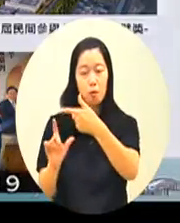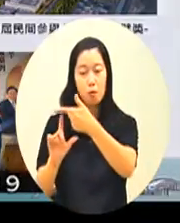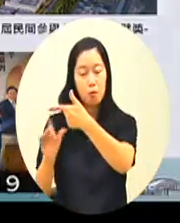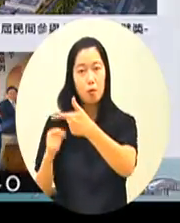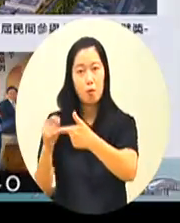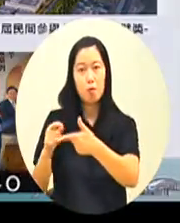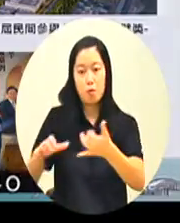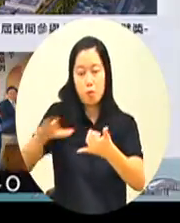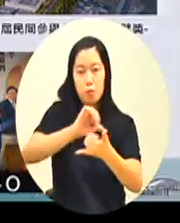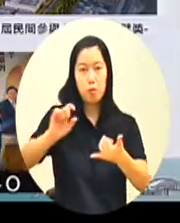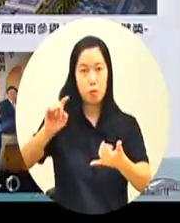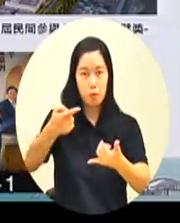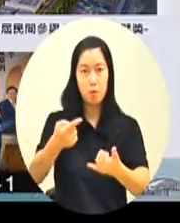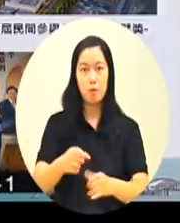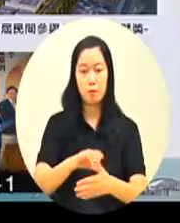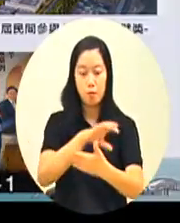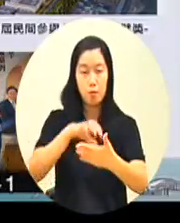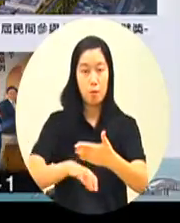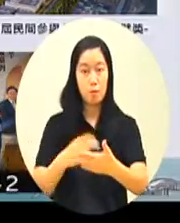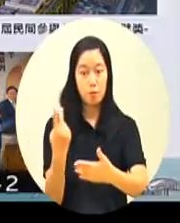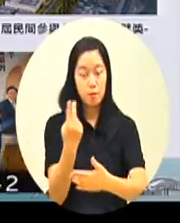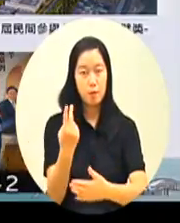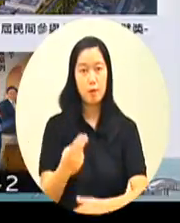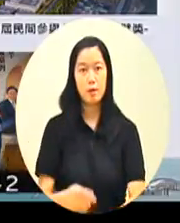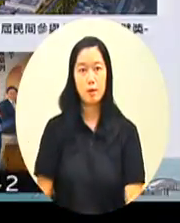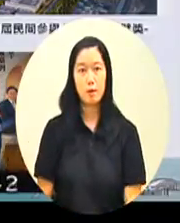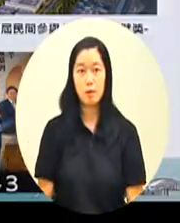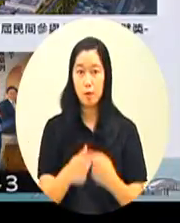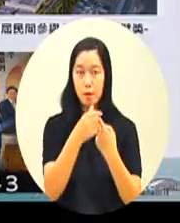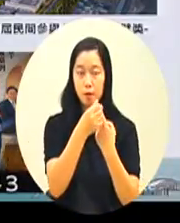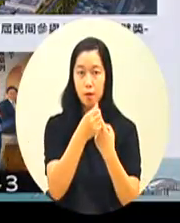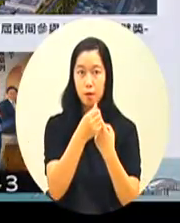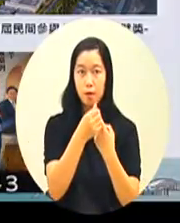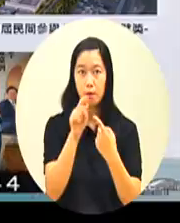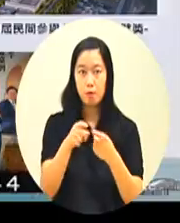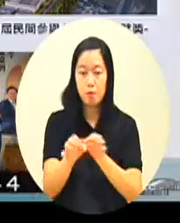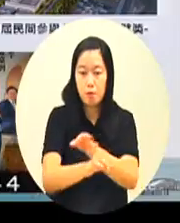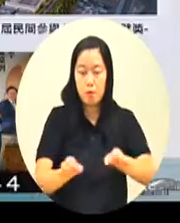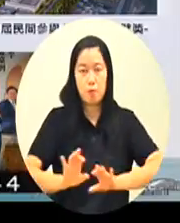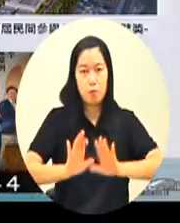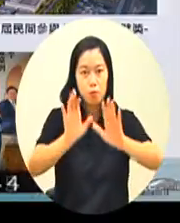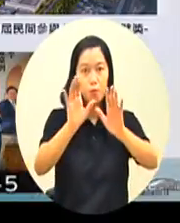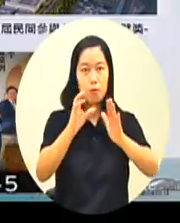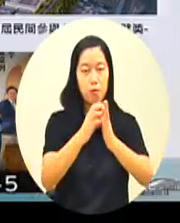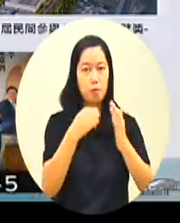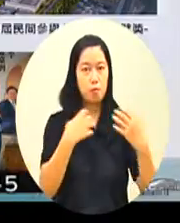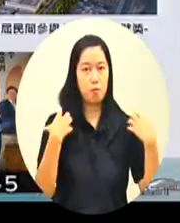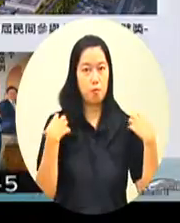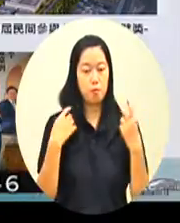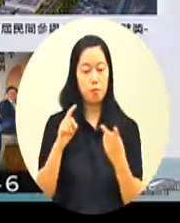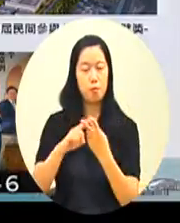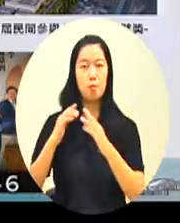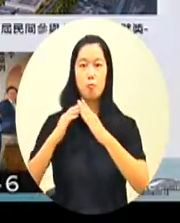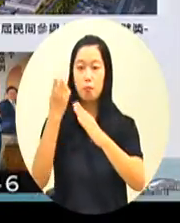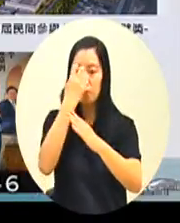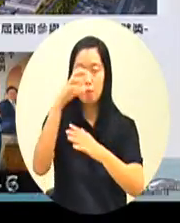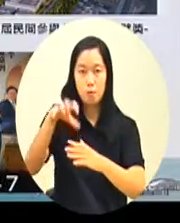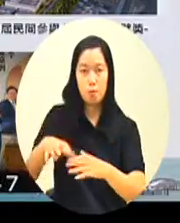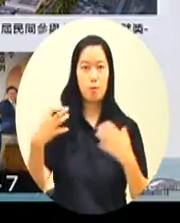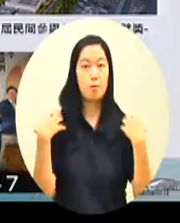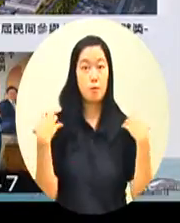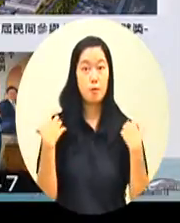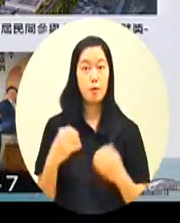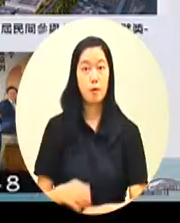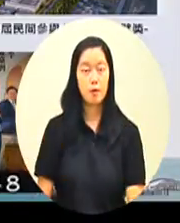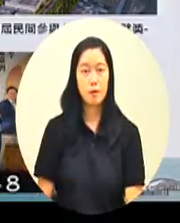其中有2项。那有一项是有2项经发局的业务，那有一项是市管处的业务。那市管处的部分基本上